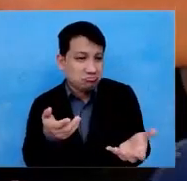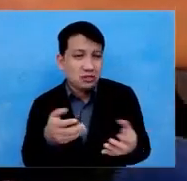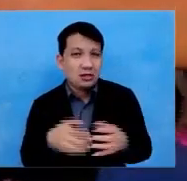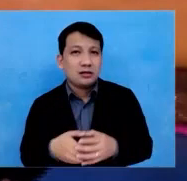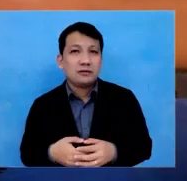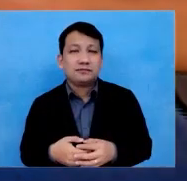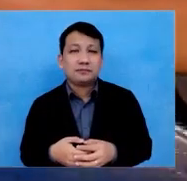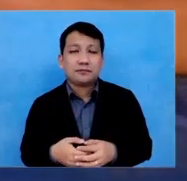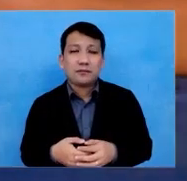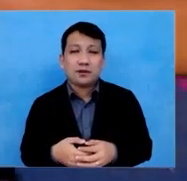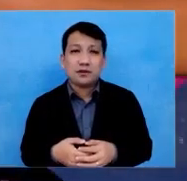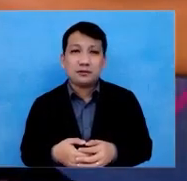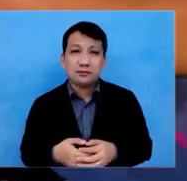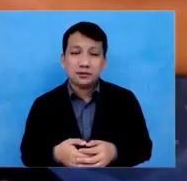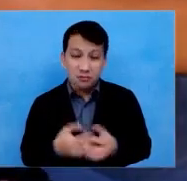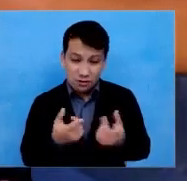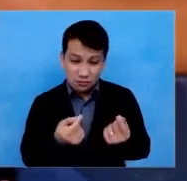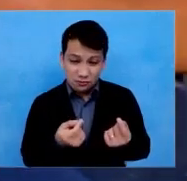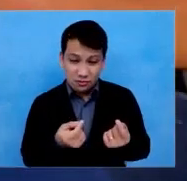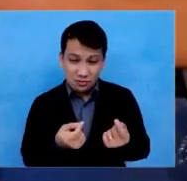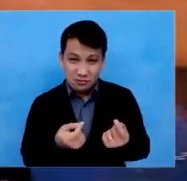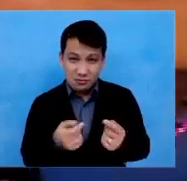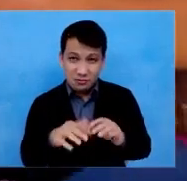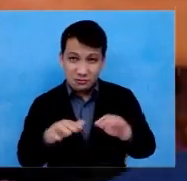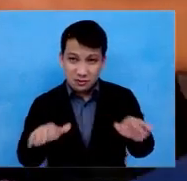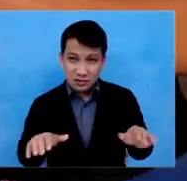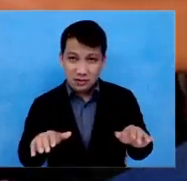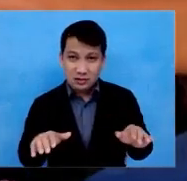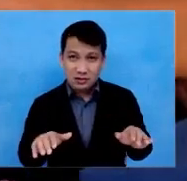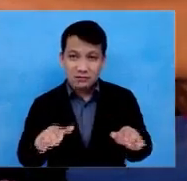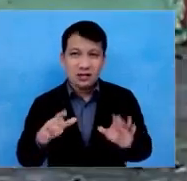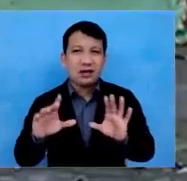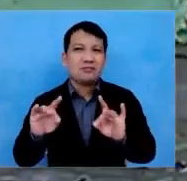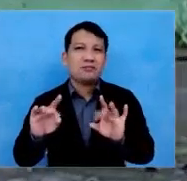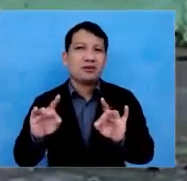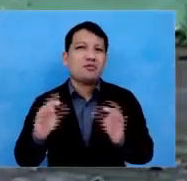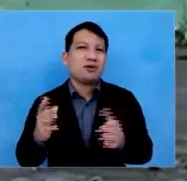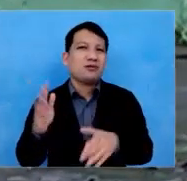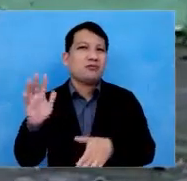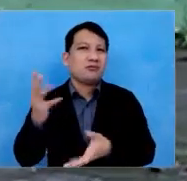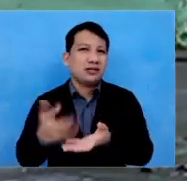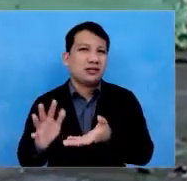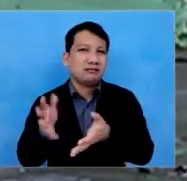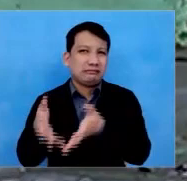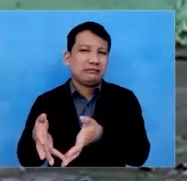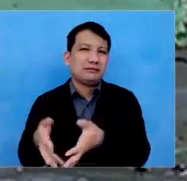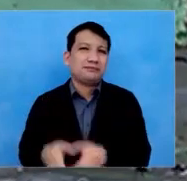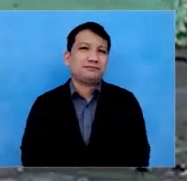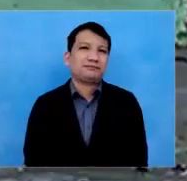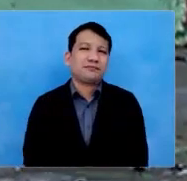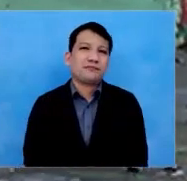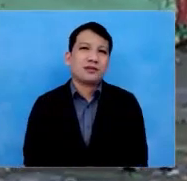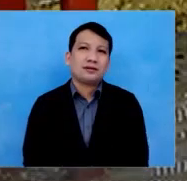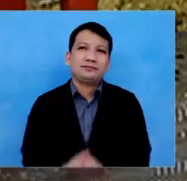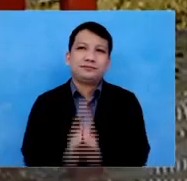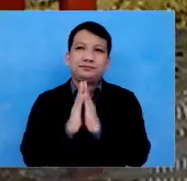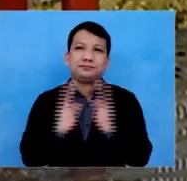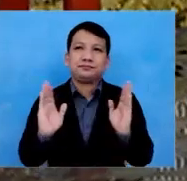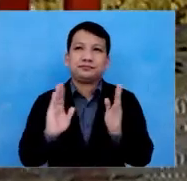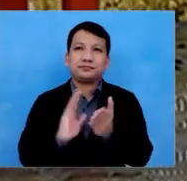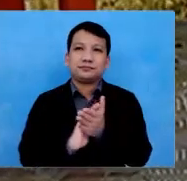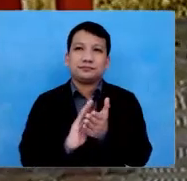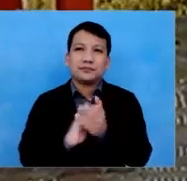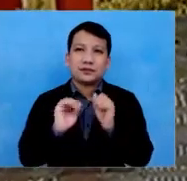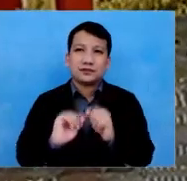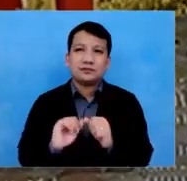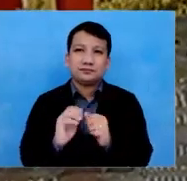yung mga activities ng bata, basa lahat, kaya wala na. Sa laki ng paaralan, matatagalan pa raw bago matapos